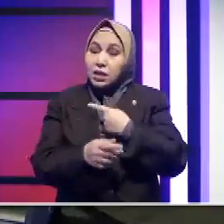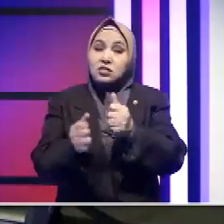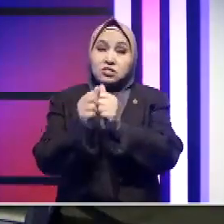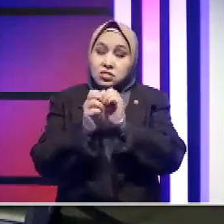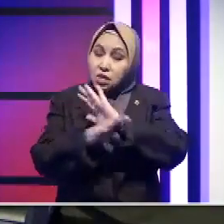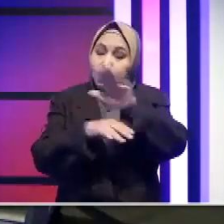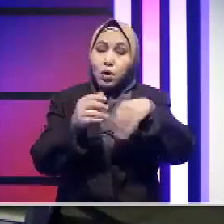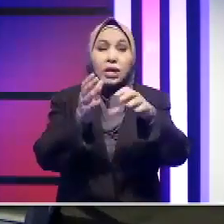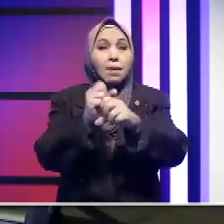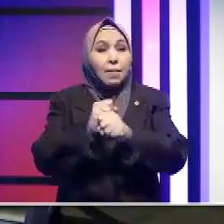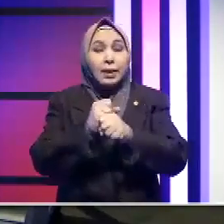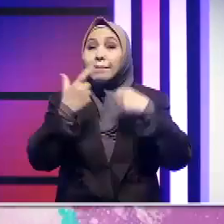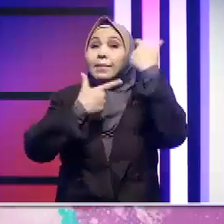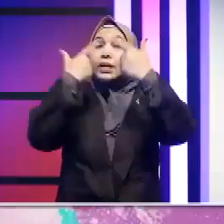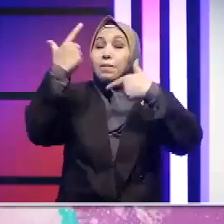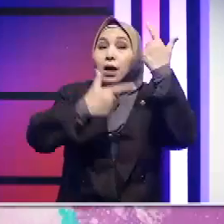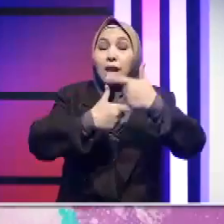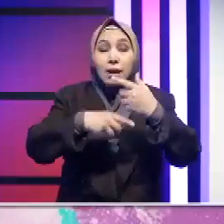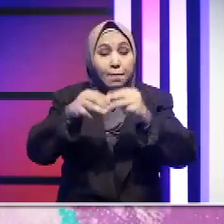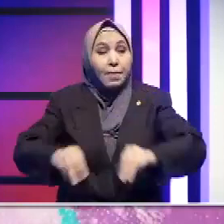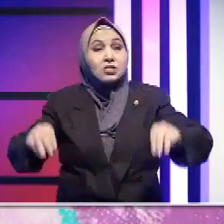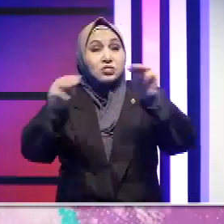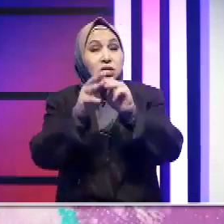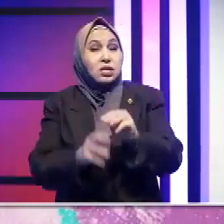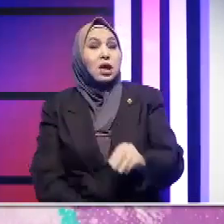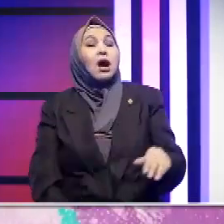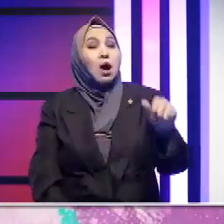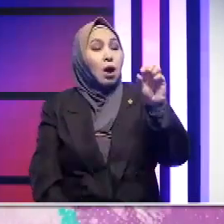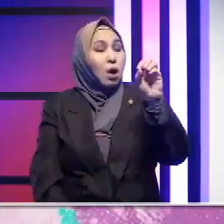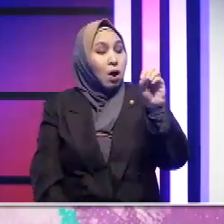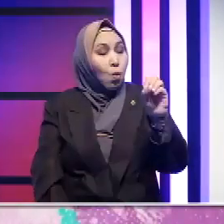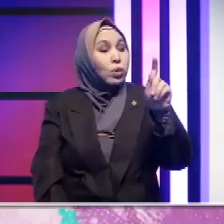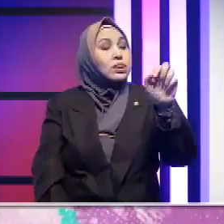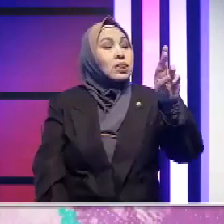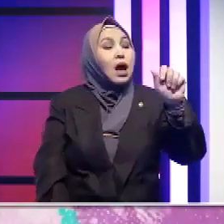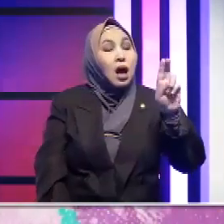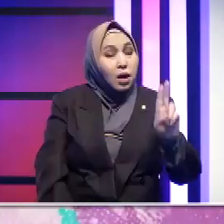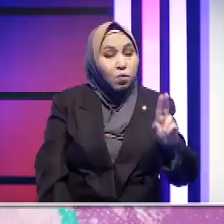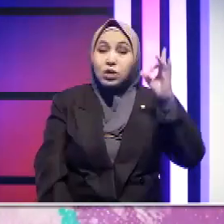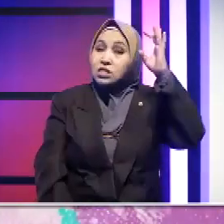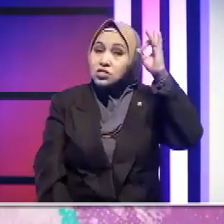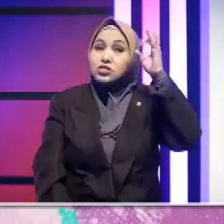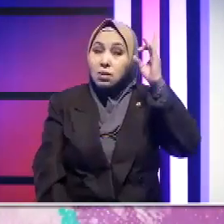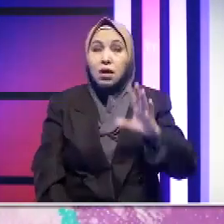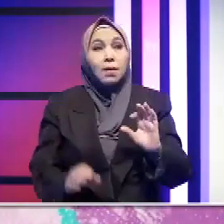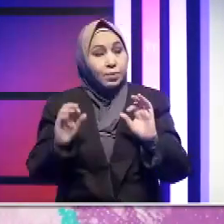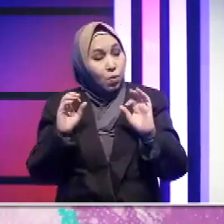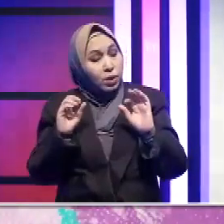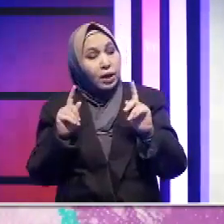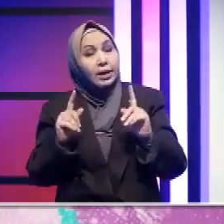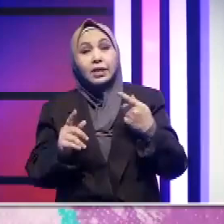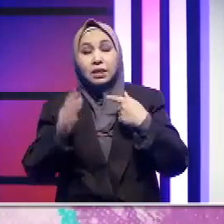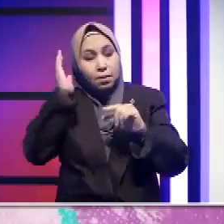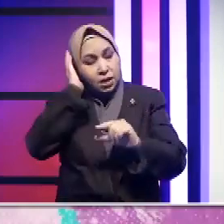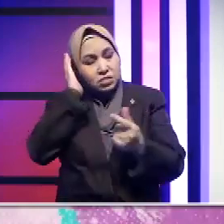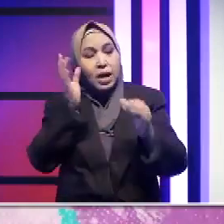dapat ziarah masjid an-nur Andi otaru syaa Allah Oke jadi kita